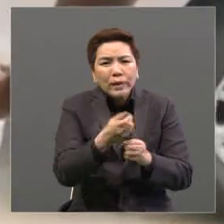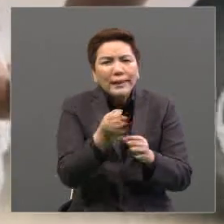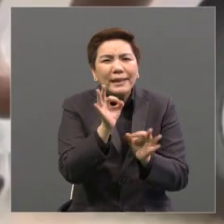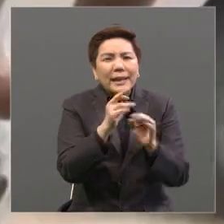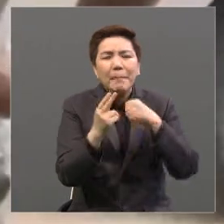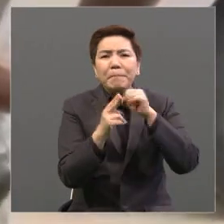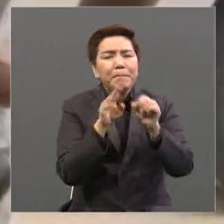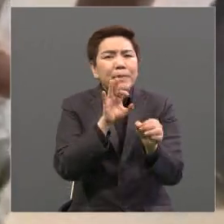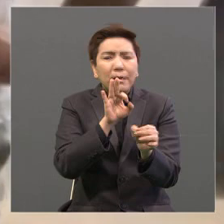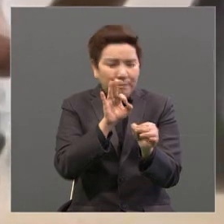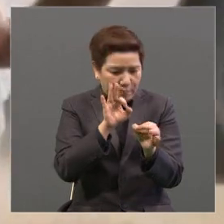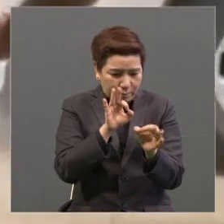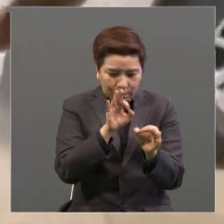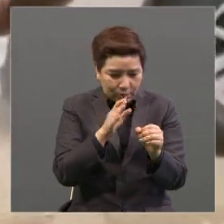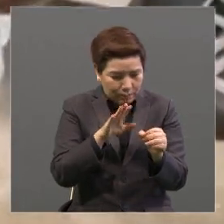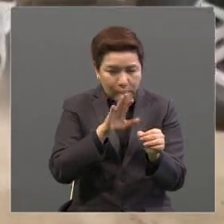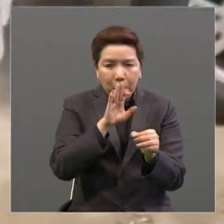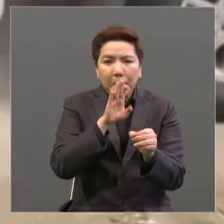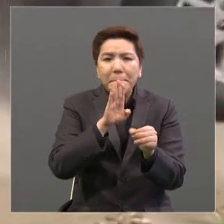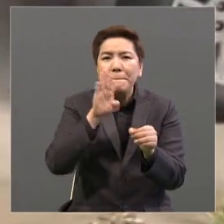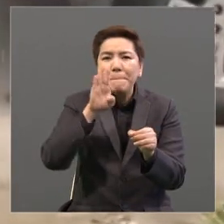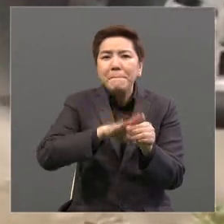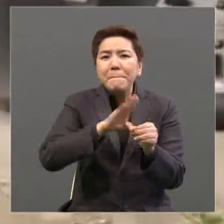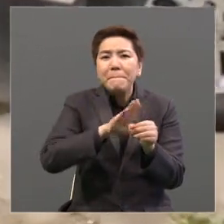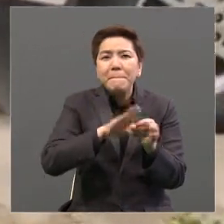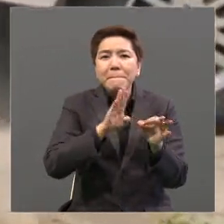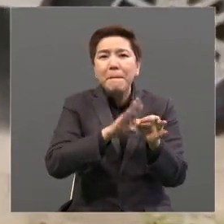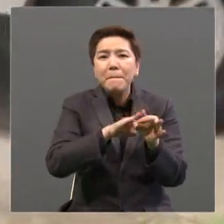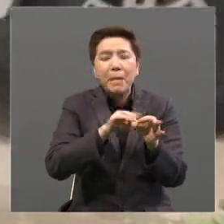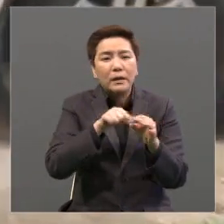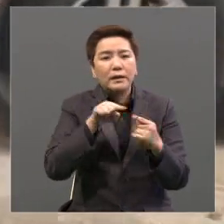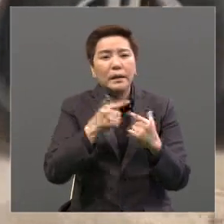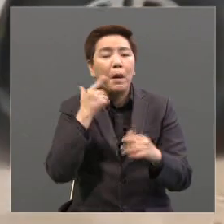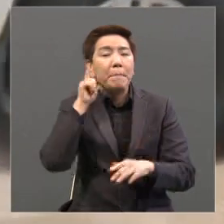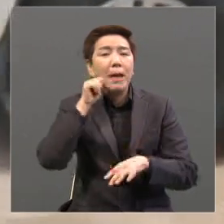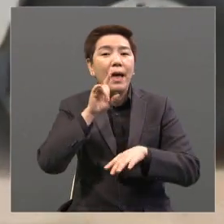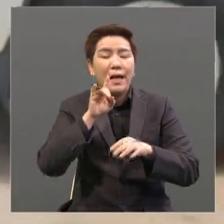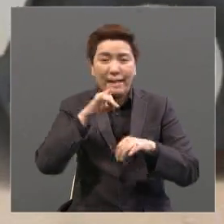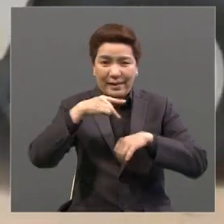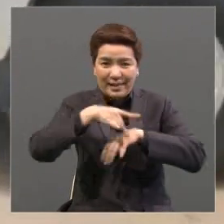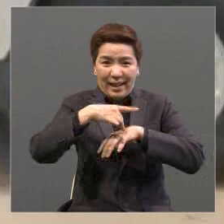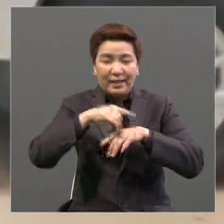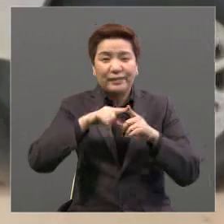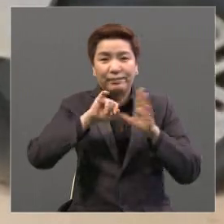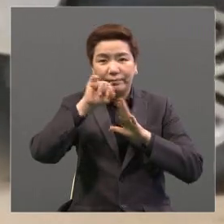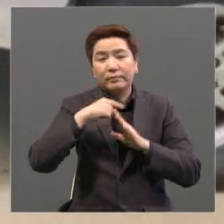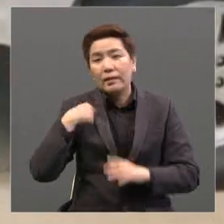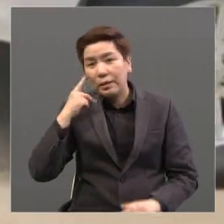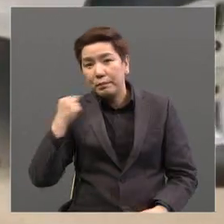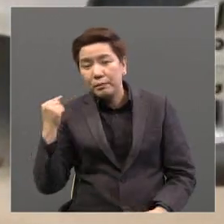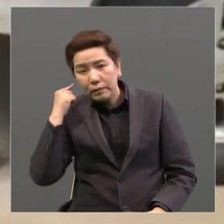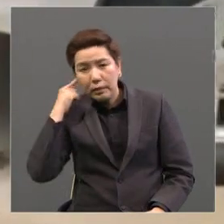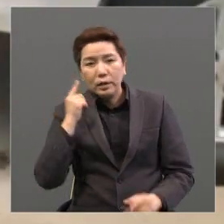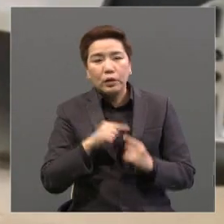คะก็นำกำลังค่ะเข้าไปตรวจสอบอาคารพาณิชย์หลังหนึ่งในตำบลขี้เหล็กอำเภอแม่แตงจังหวัดเชียงใหม่หลังจากที่ได้รับแจ้ง